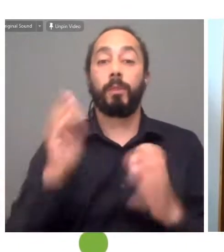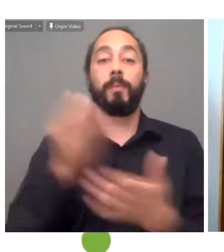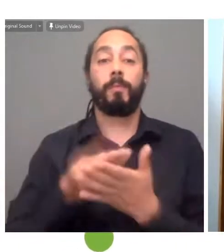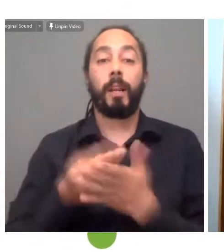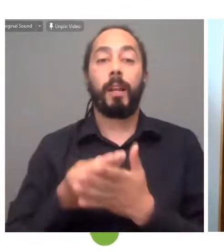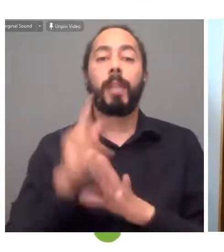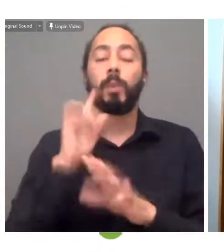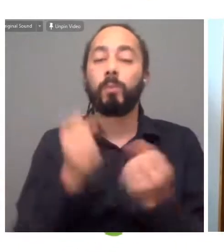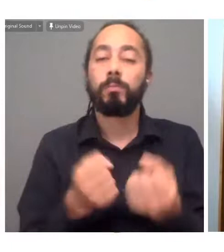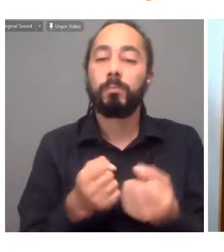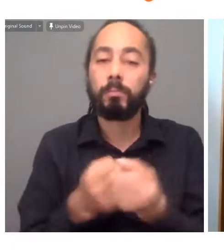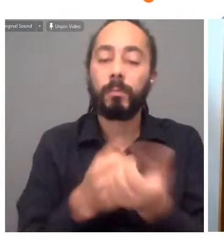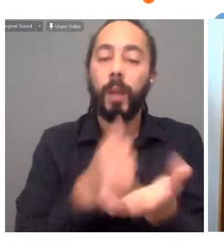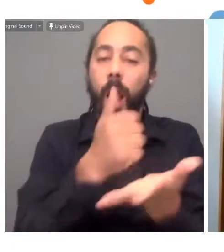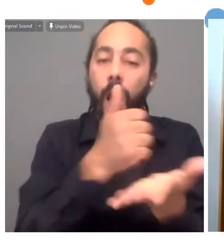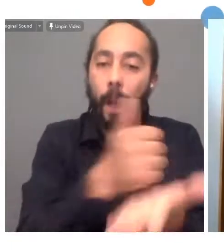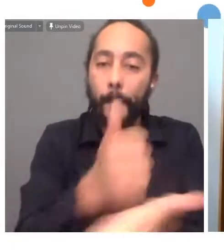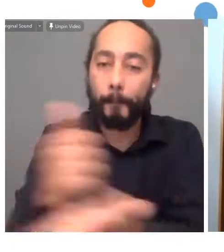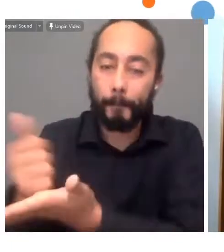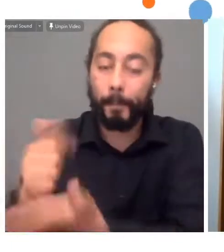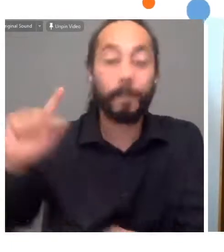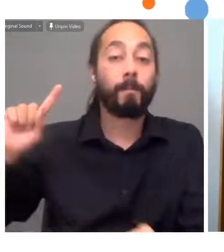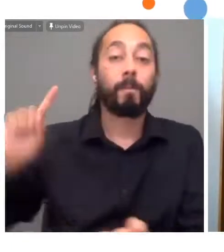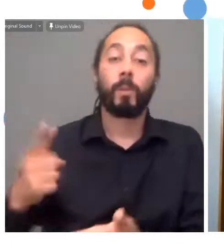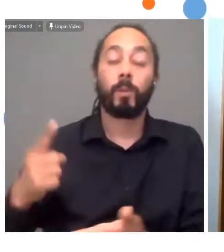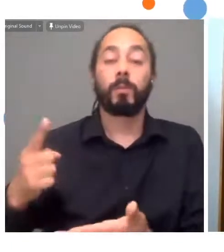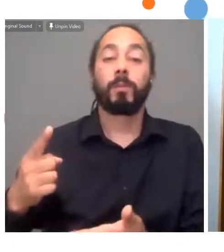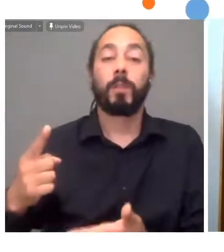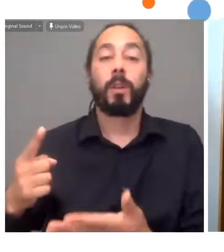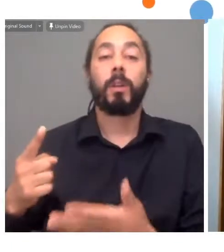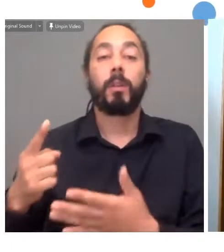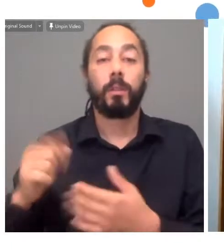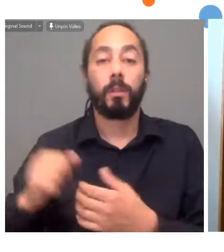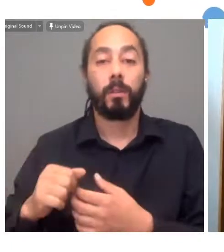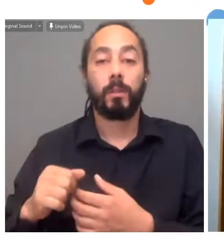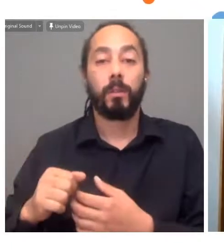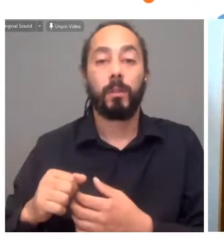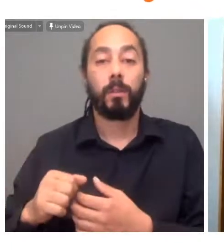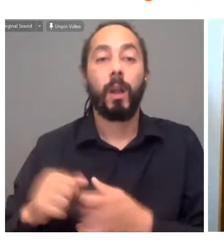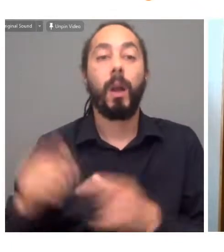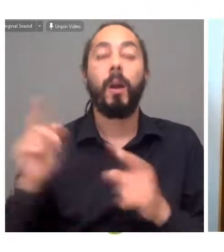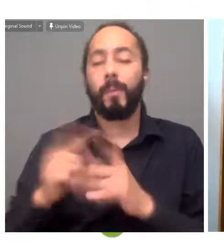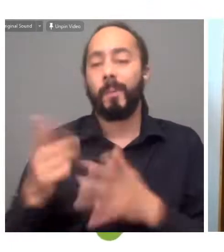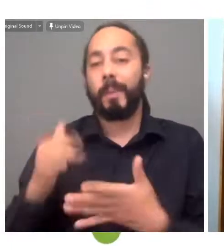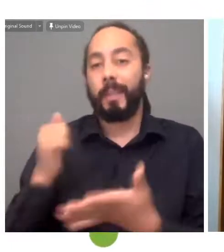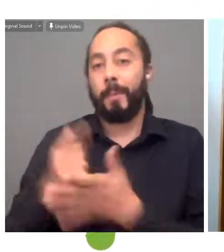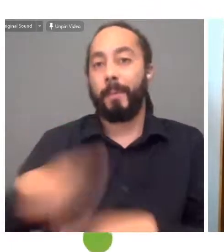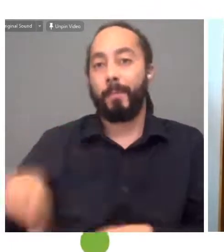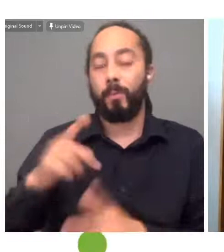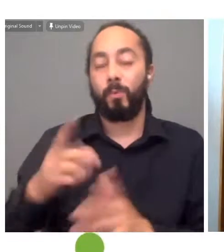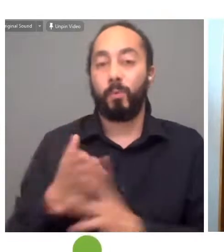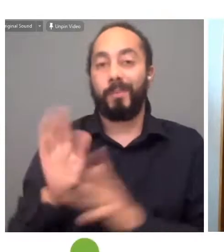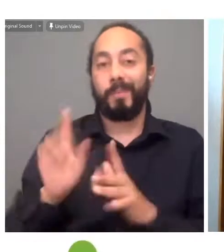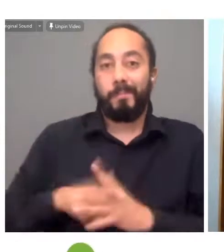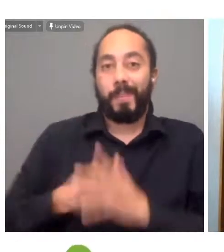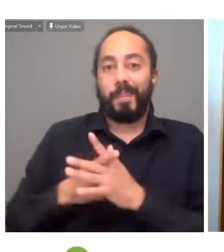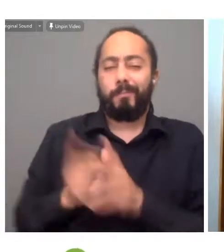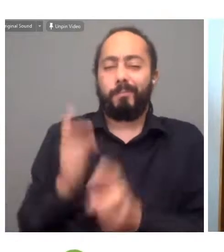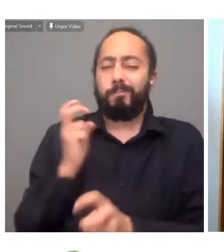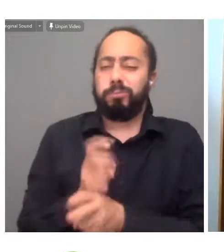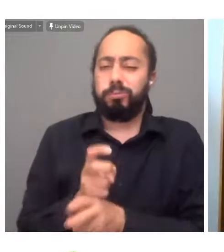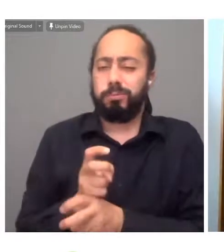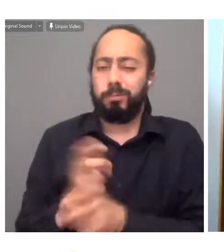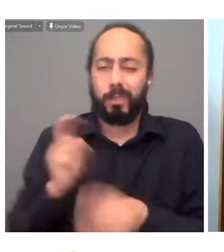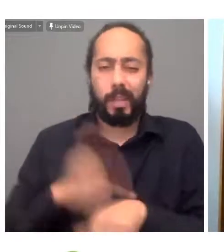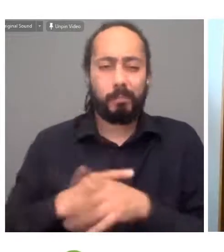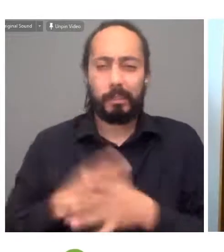mais on a vraiment essayé dans le cadre du fonds d'urgence de faire preuve de plus de flexibilité possible. Donc, pour les organisations qui recevaient